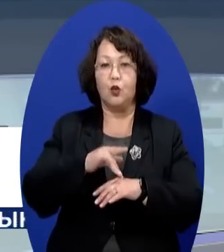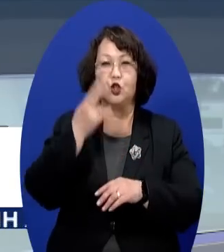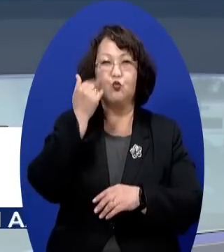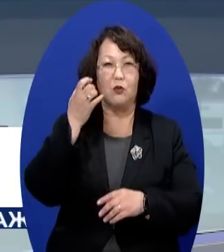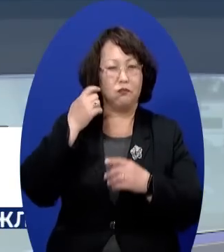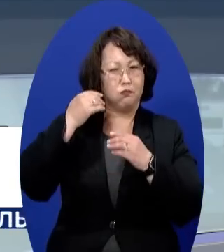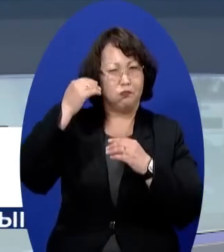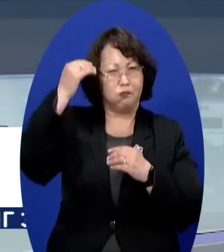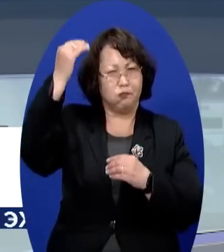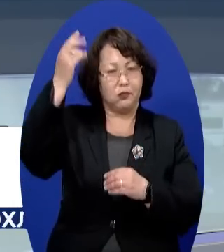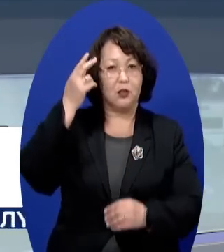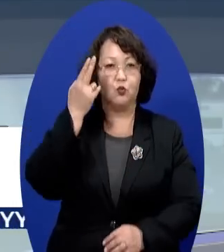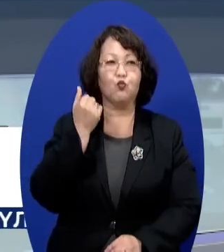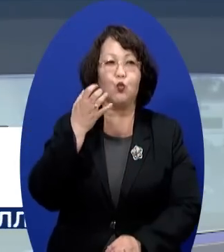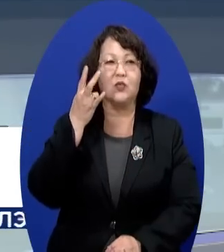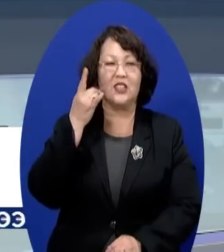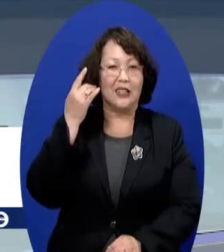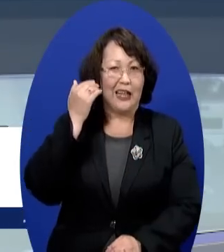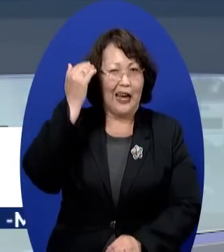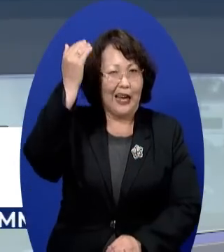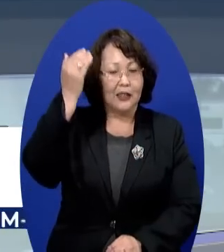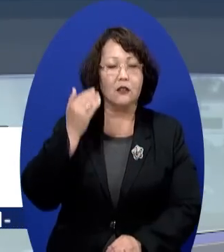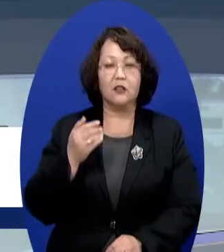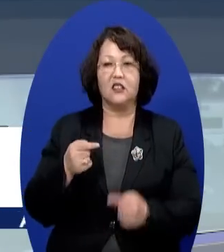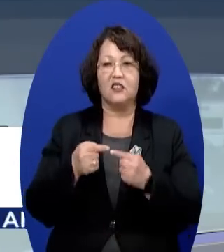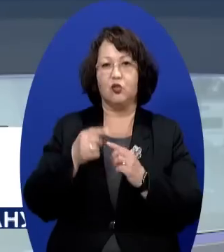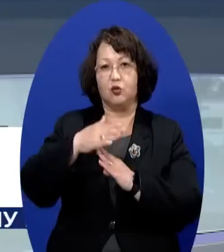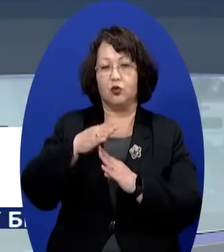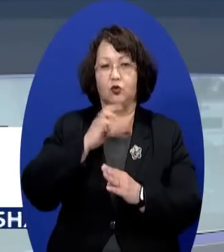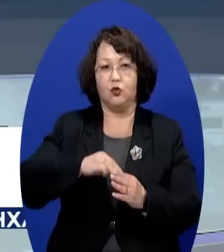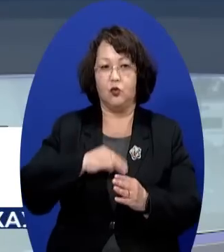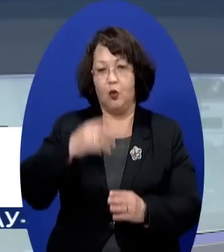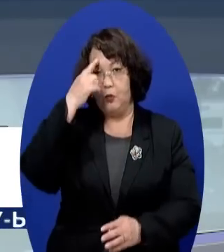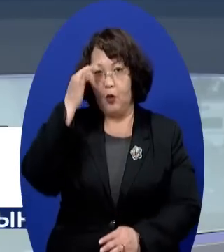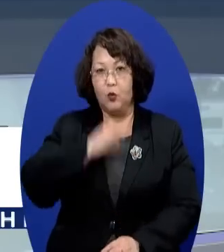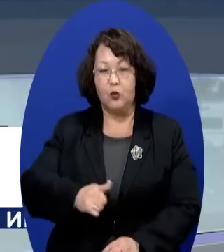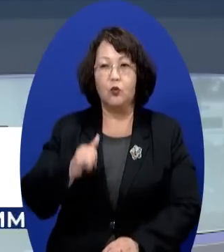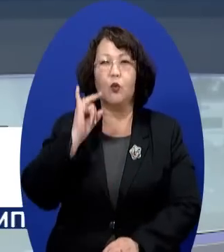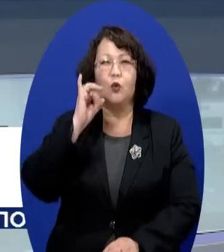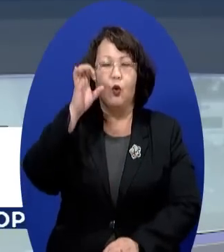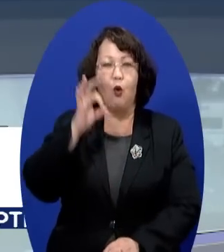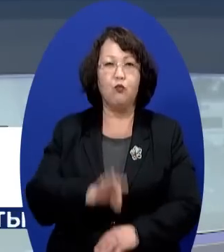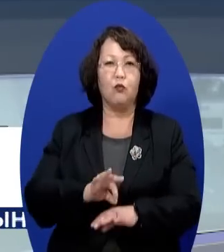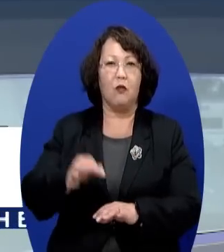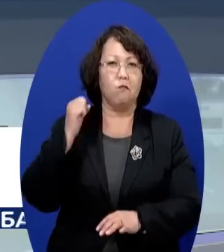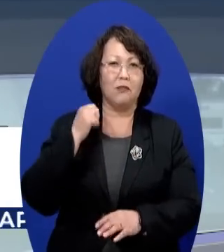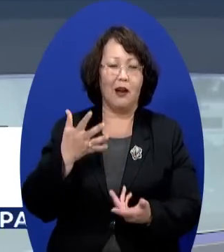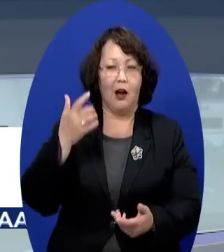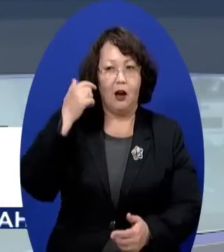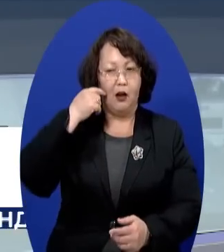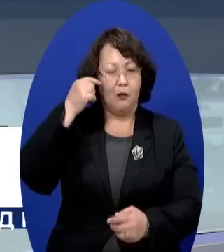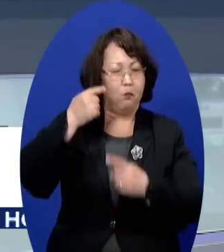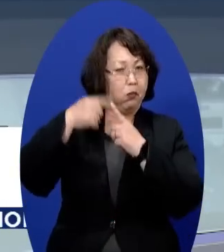ихсэлтийн эсрэг айныг орон даяар өргнүүлсэн. За манай улсын хүн амын тэргүүлэх өвчлөлийн нэг бол цус харуулт зүрх судасны өвчлөл байдаг. За нийт хүн